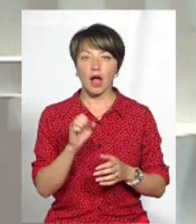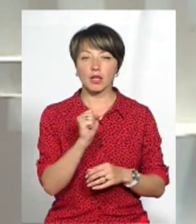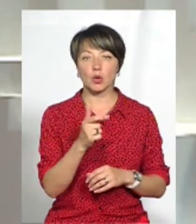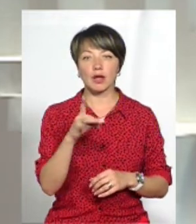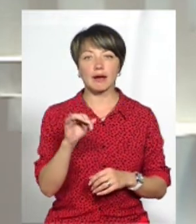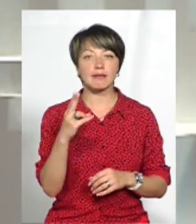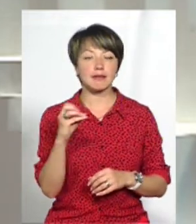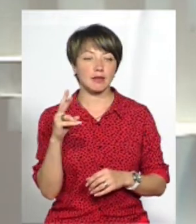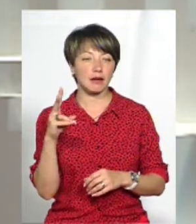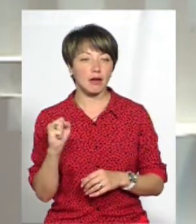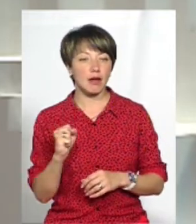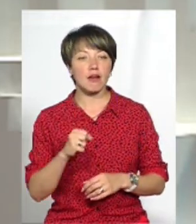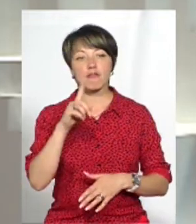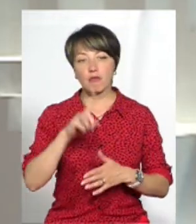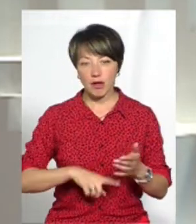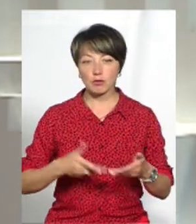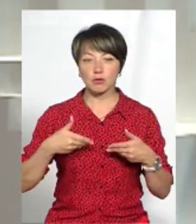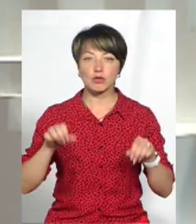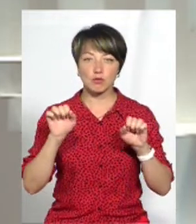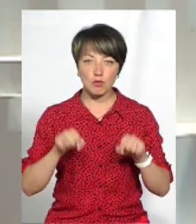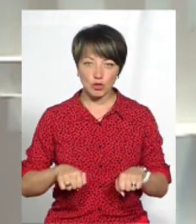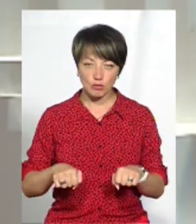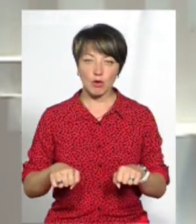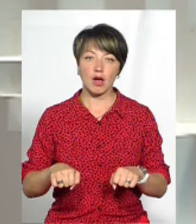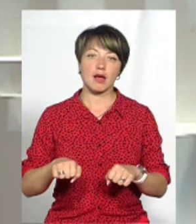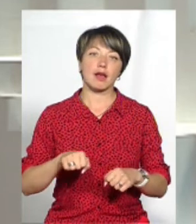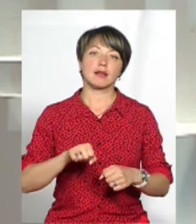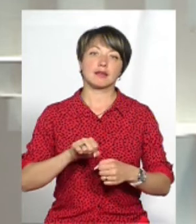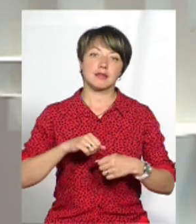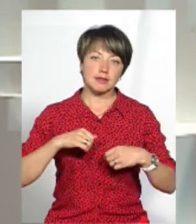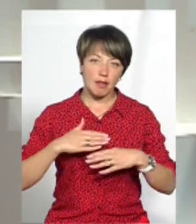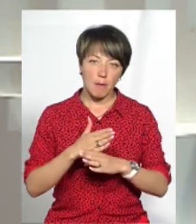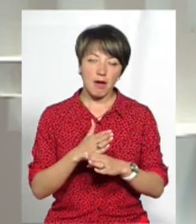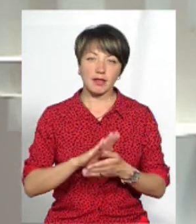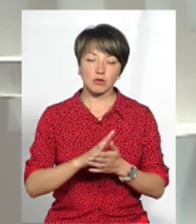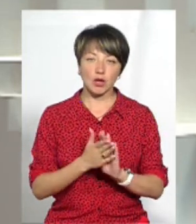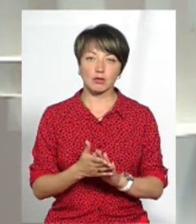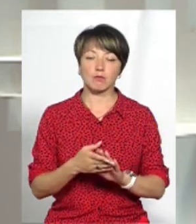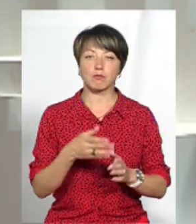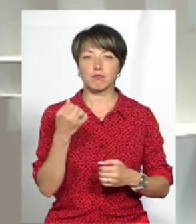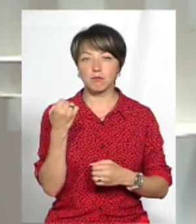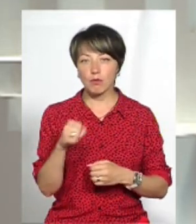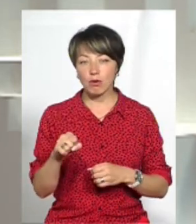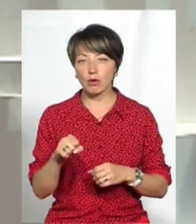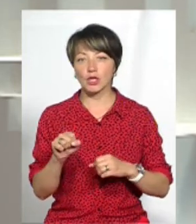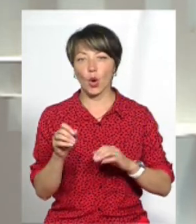Анатолія Гриценка. Впевнений, що ми зможемо зламати ситуацію, побороти корупцію,